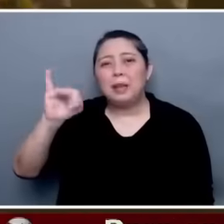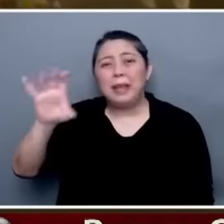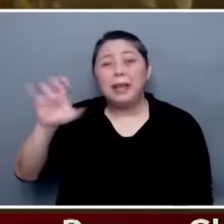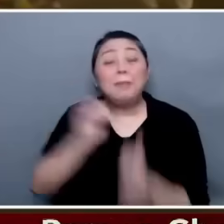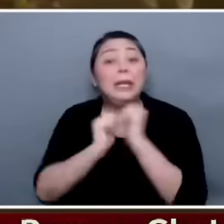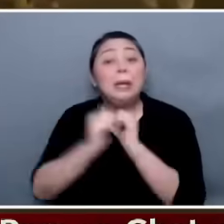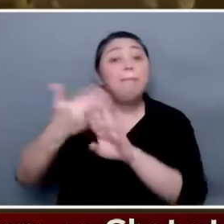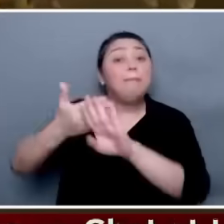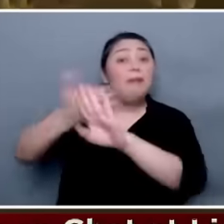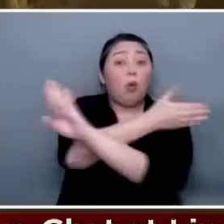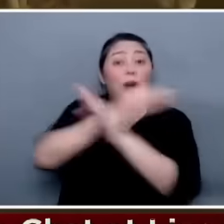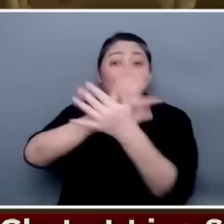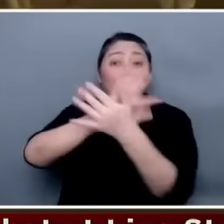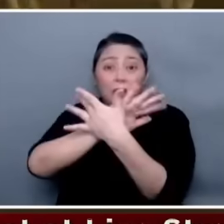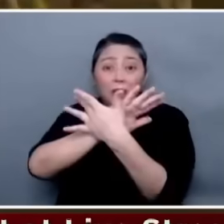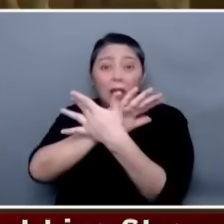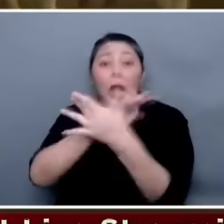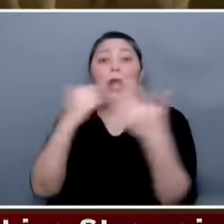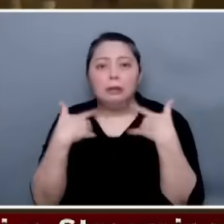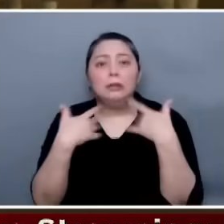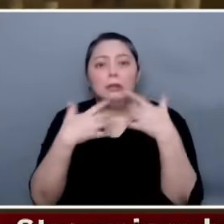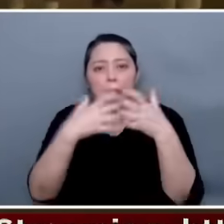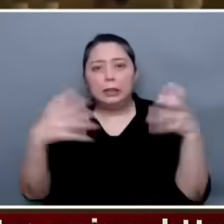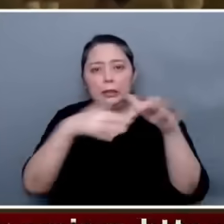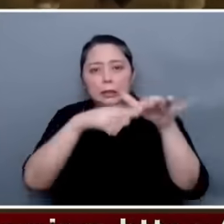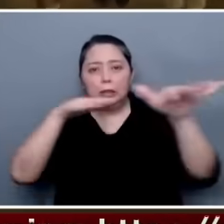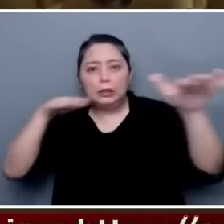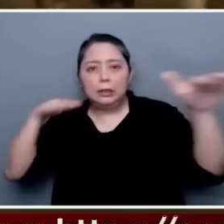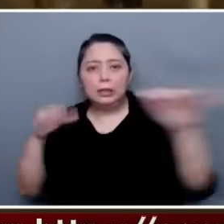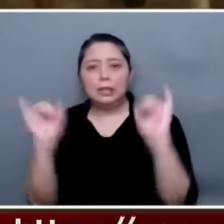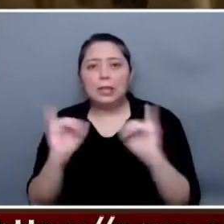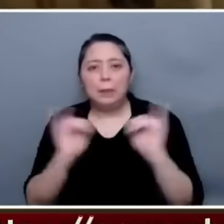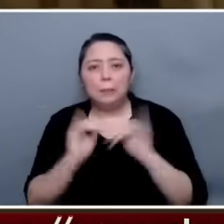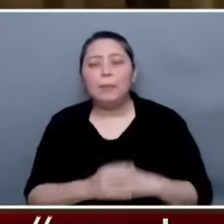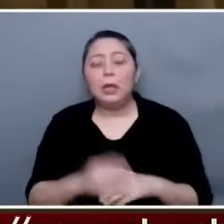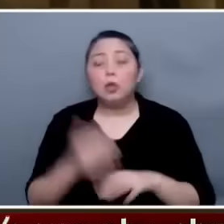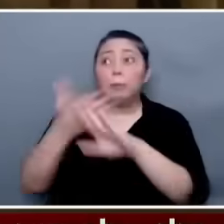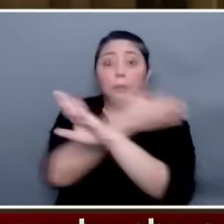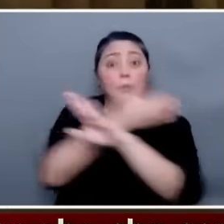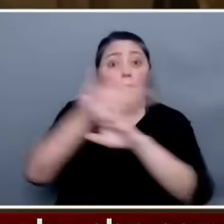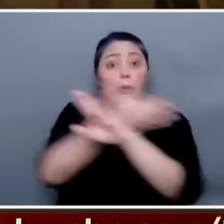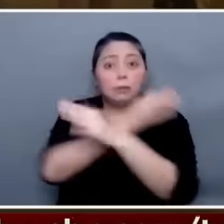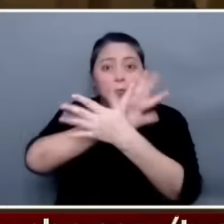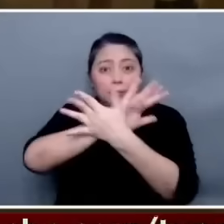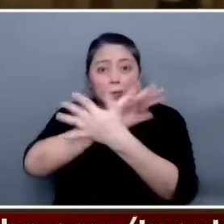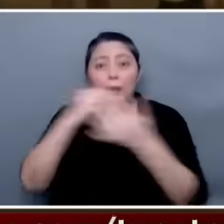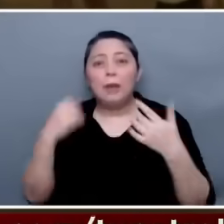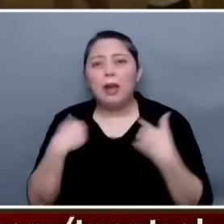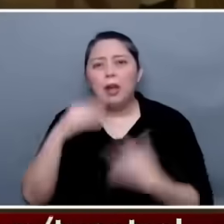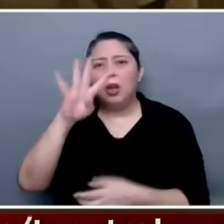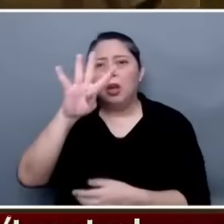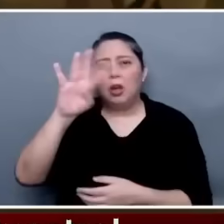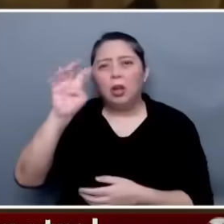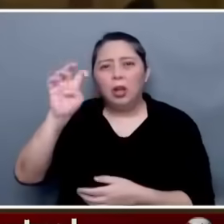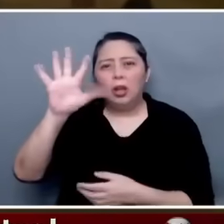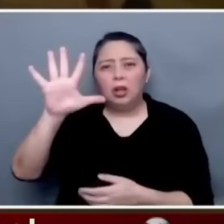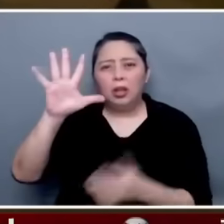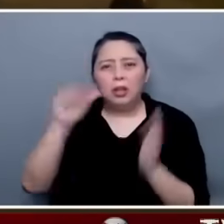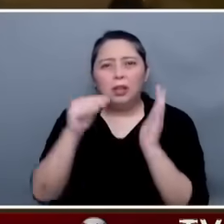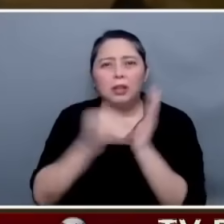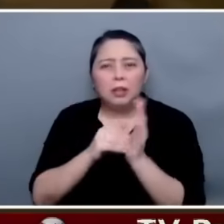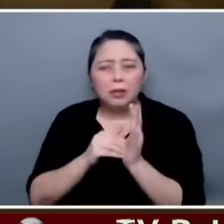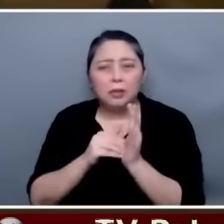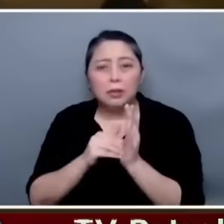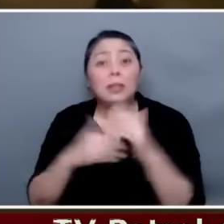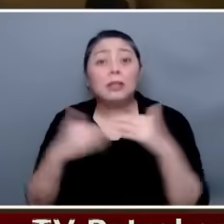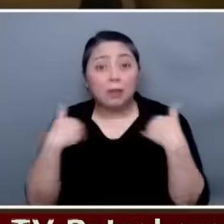numbers. Pre-pandemic, nasa 405,000 ang volume ng sasakyan na kanilang nare-record. At yung huli nga nilang datos na nakuha